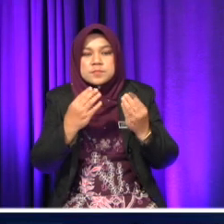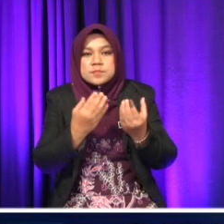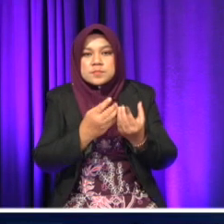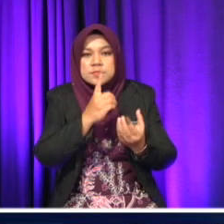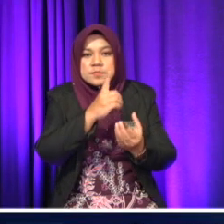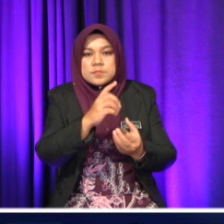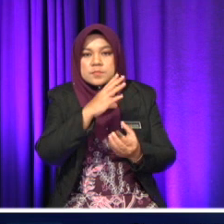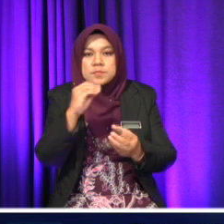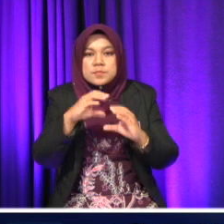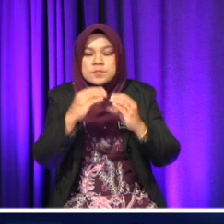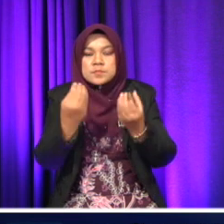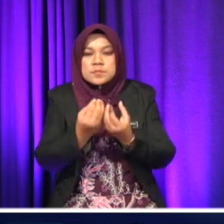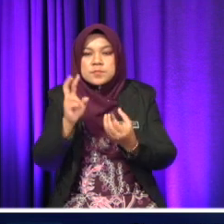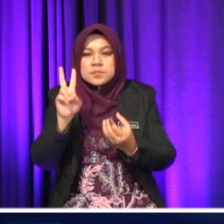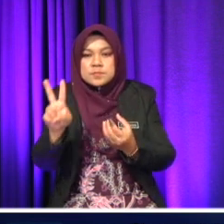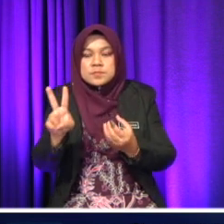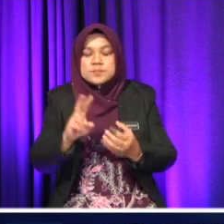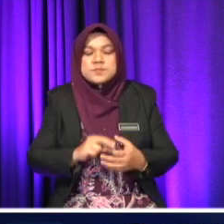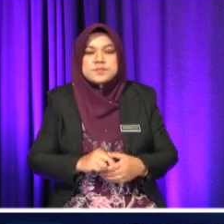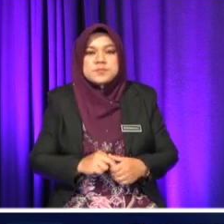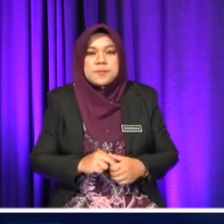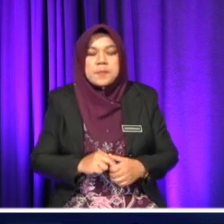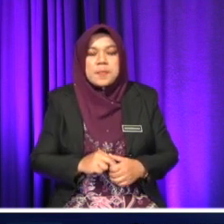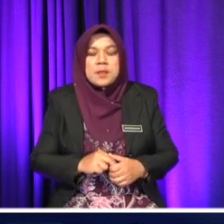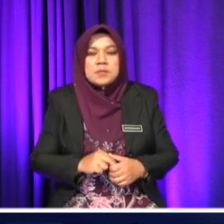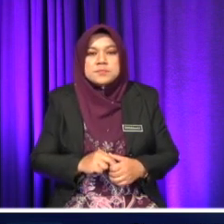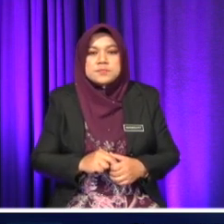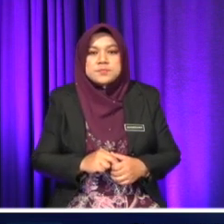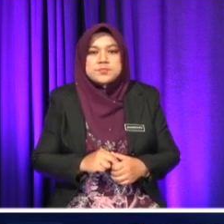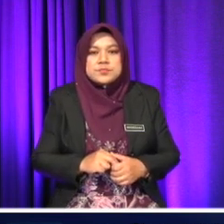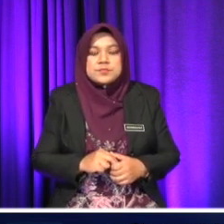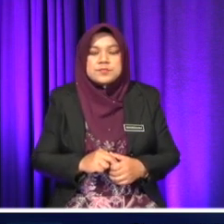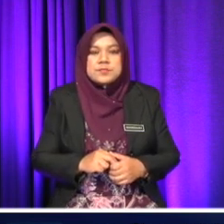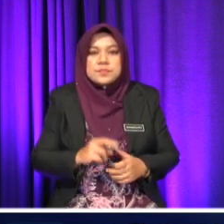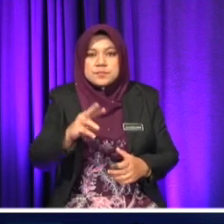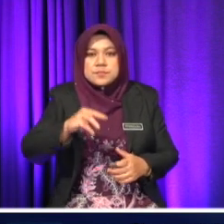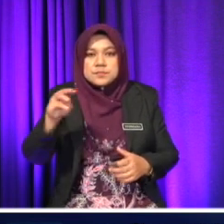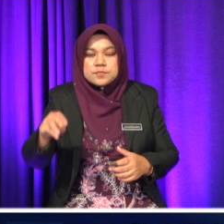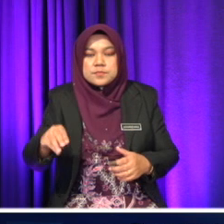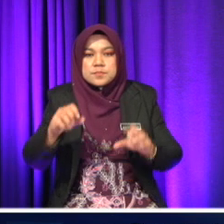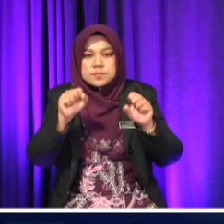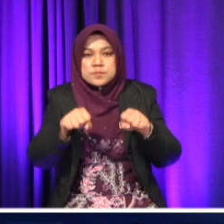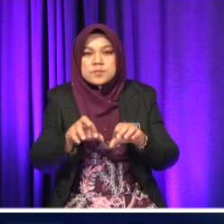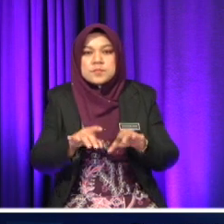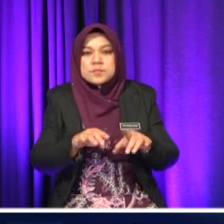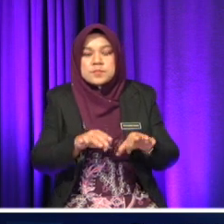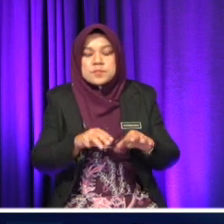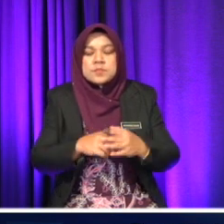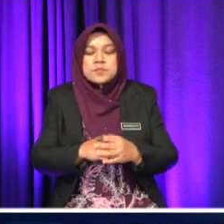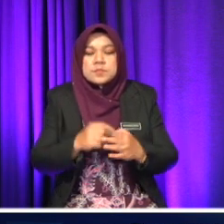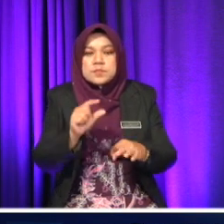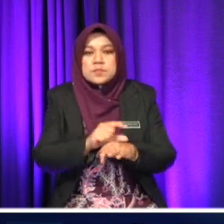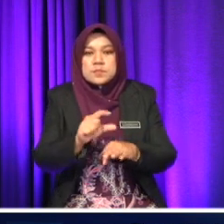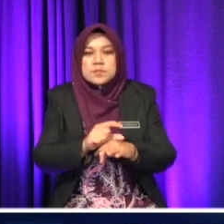bagi murid-murid yang menuntun dan juga apa Irfan juga murid-murid ini boleh menaikkan bersama ada menggunakan